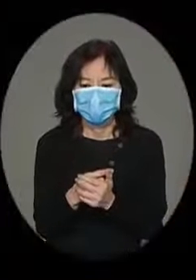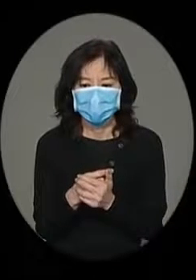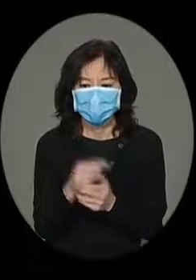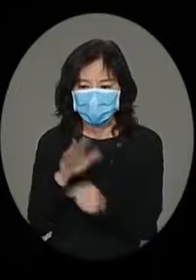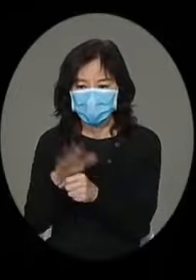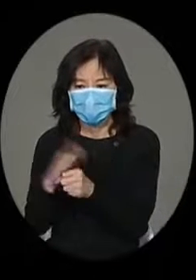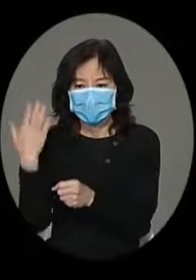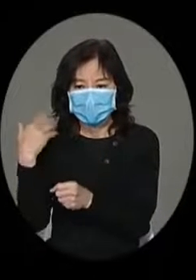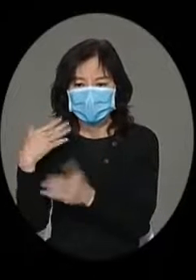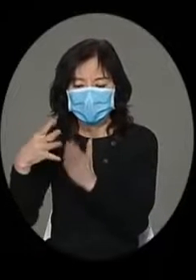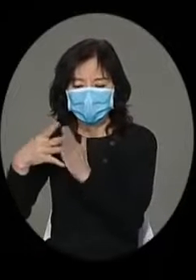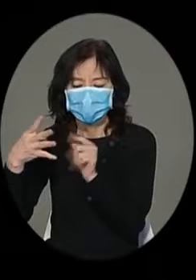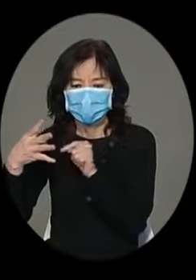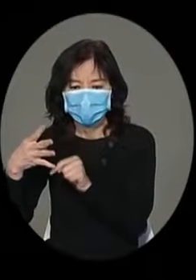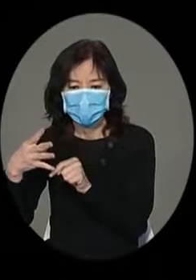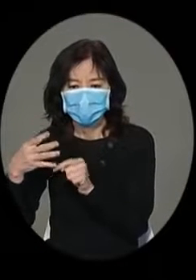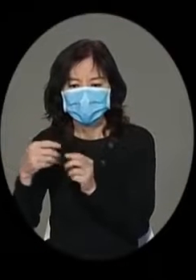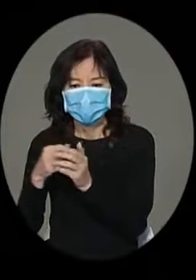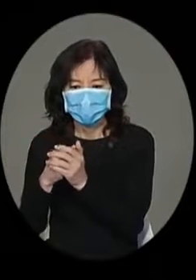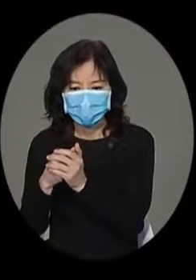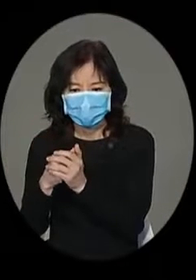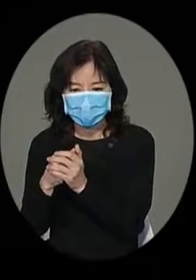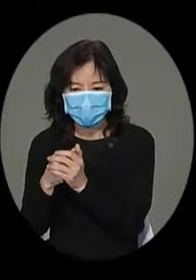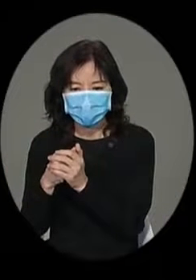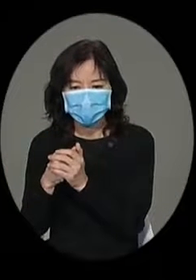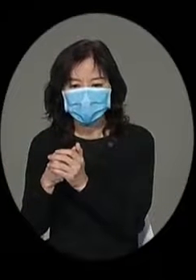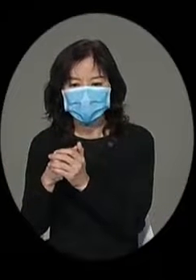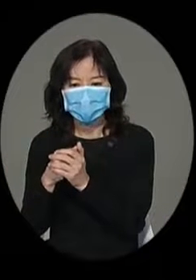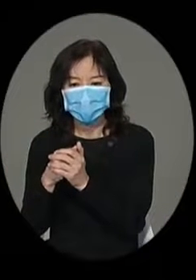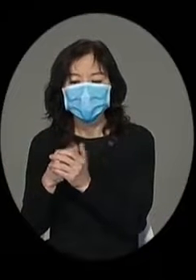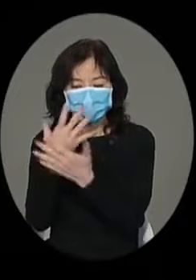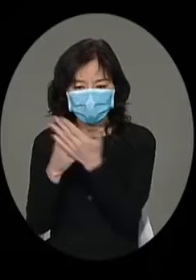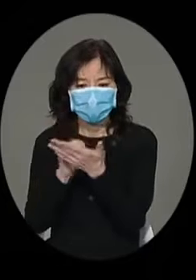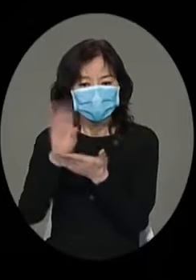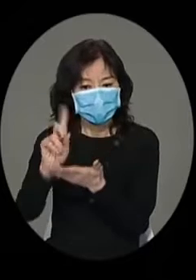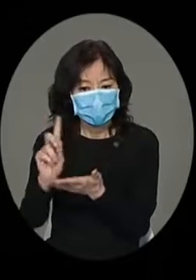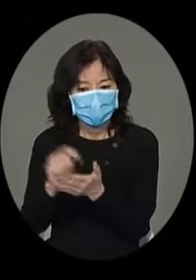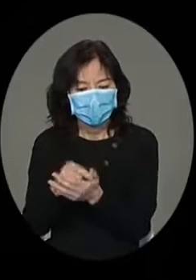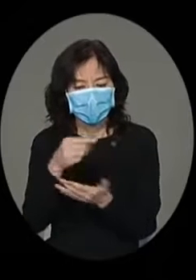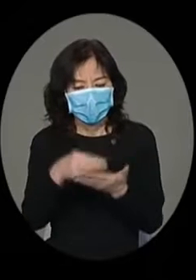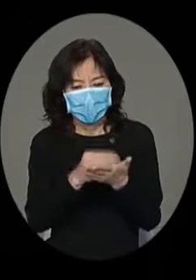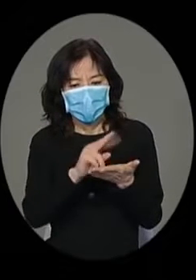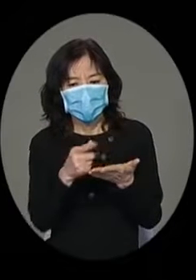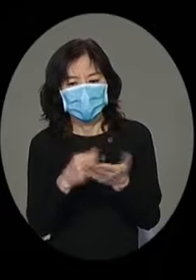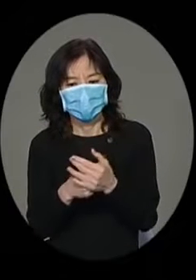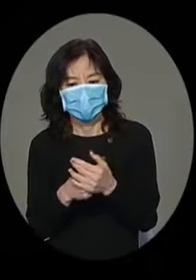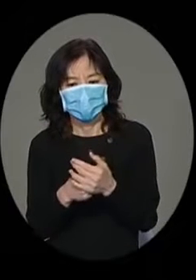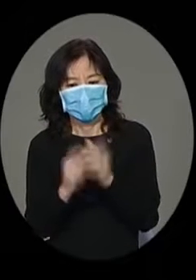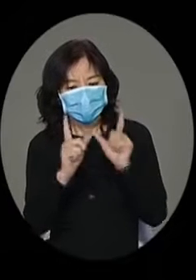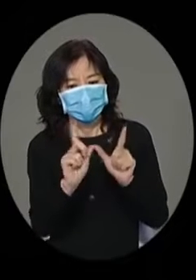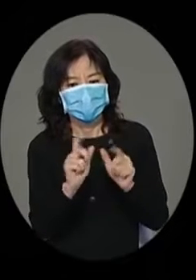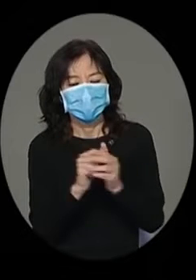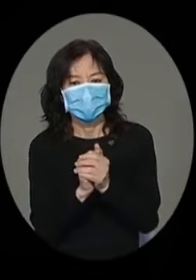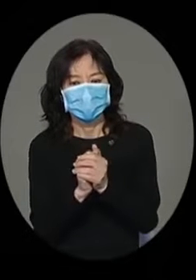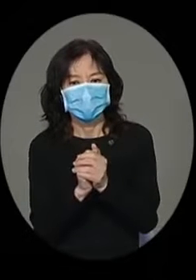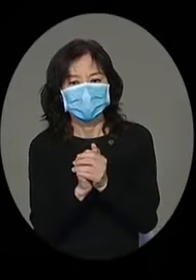本前外務副大臣、參議員佐藤正久亦都喺社交平台對呢幅改圖咧作出回應。